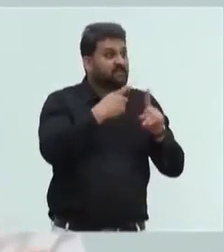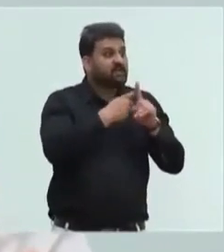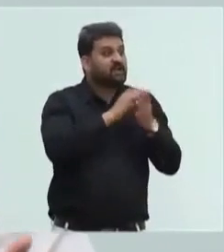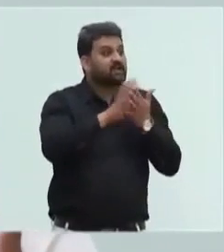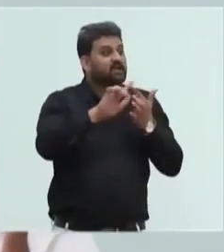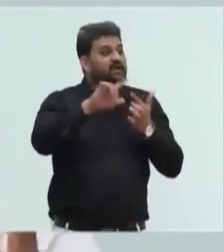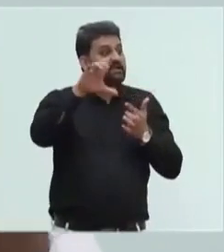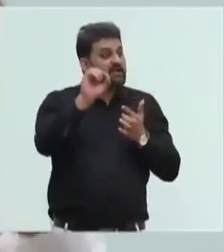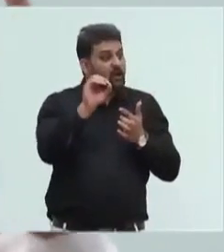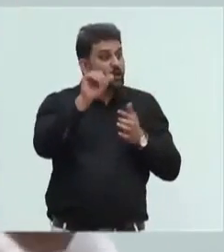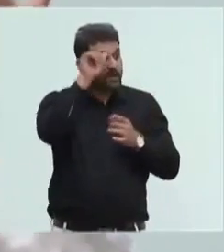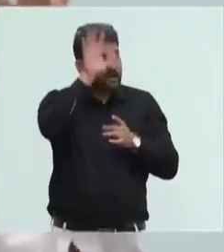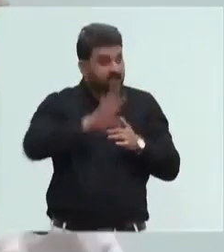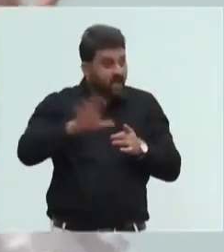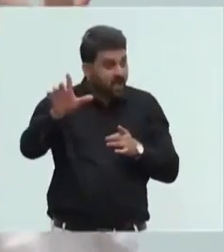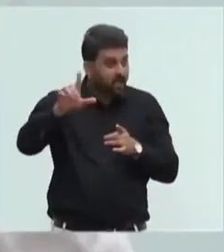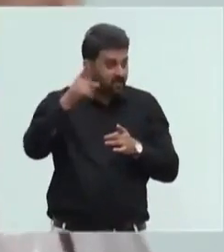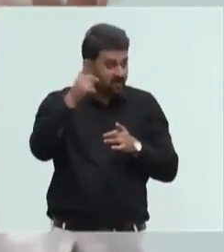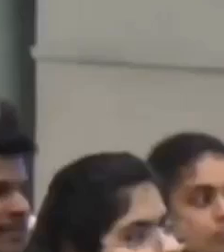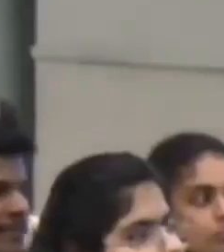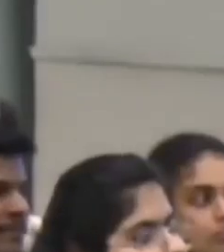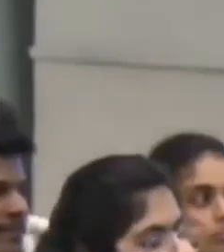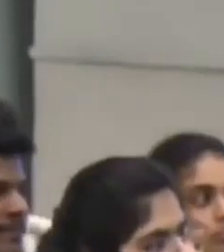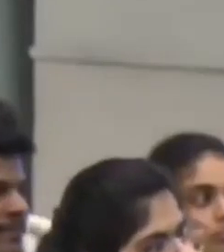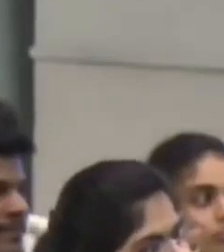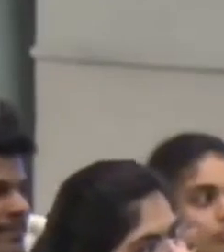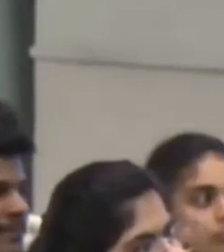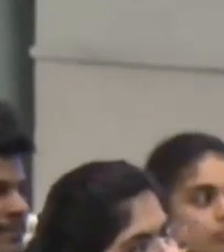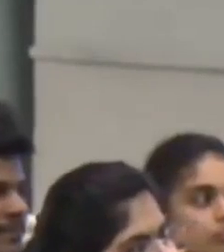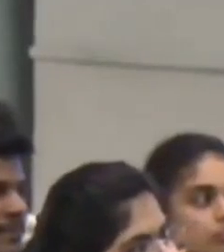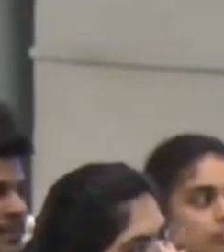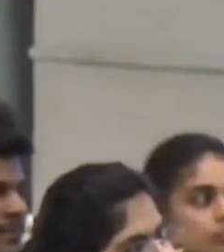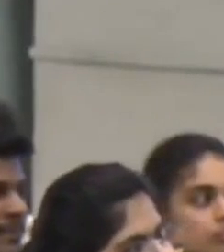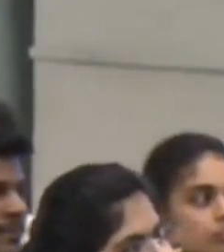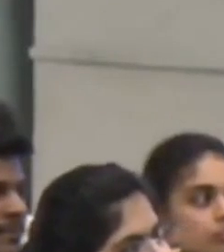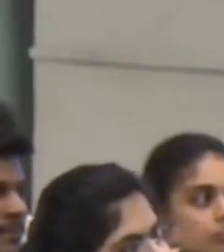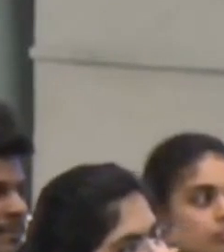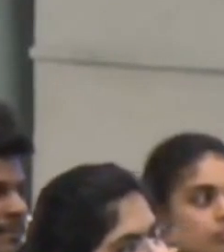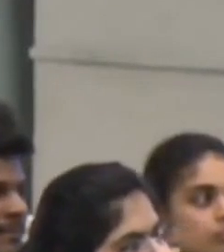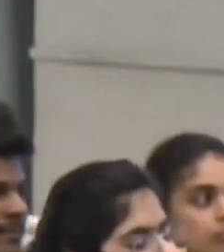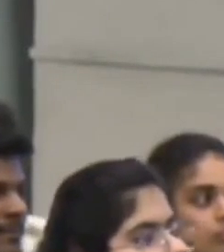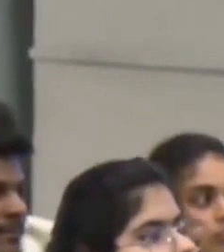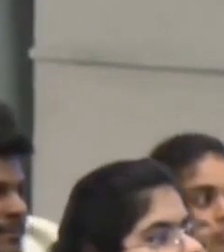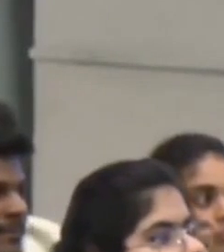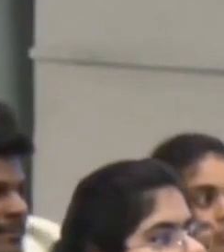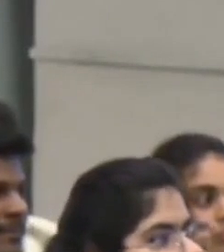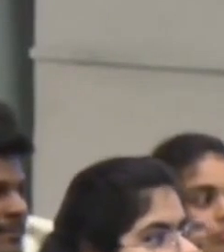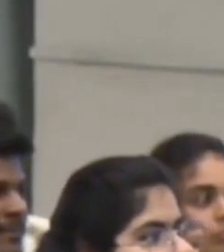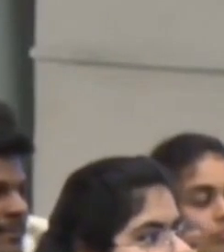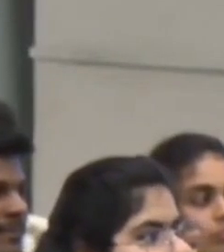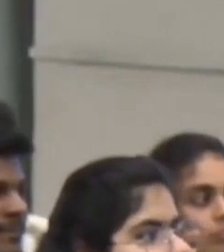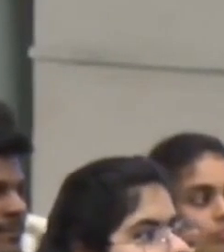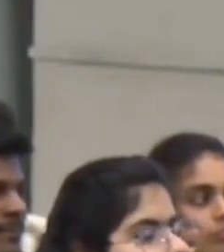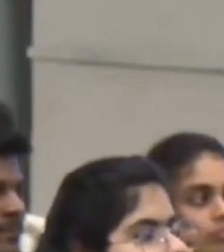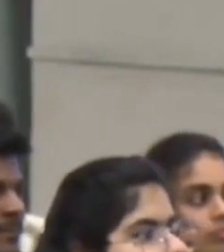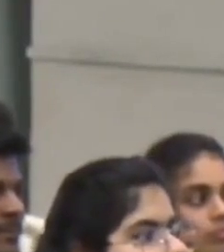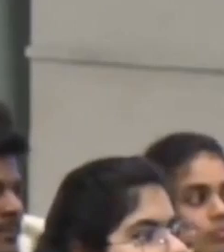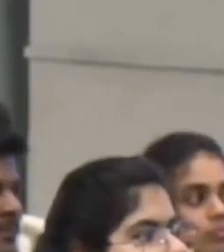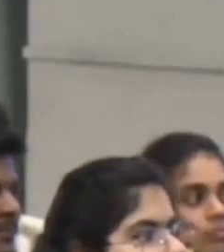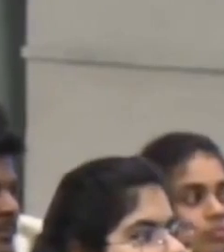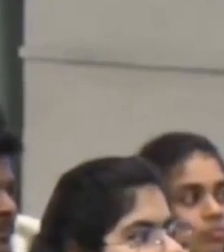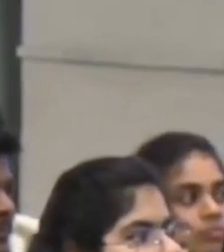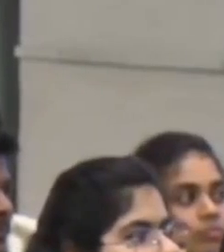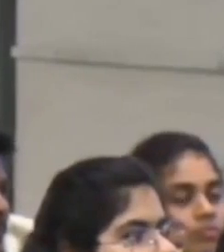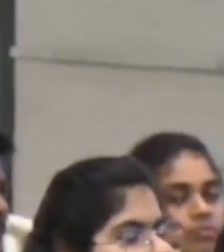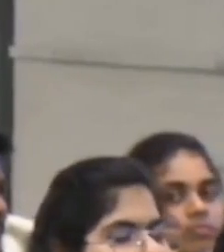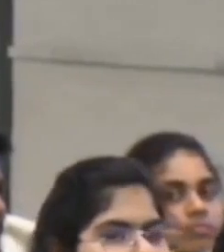इंडिया में भी कुछ नया सीखने का प्रयास किया, नई चीज़ों को जानने का प्रयास किया,